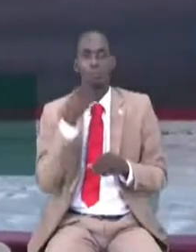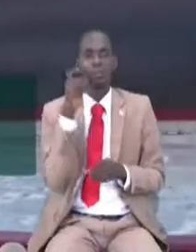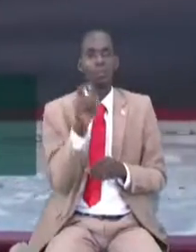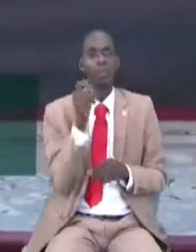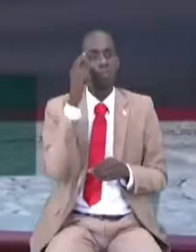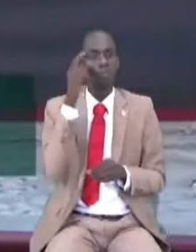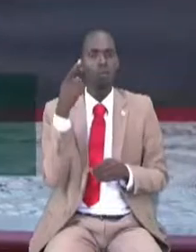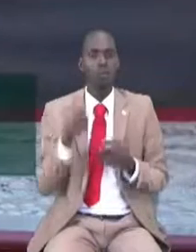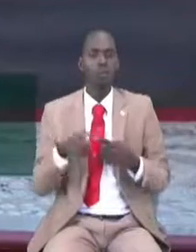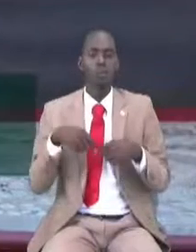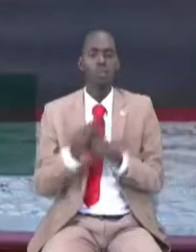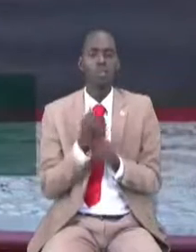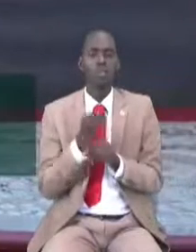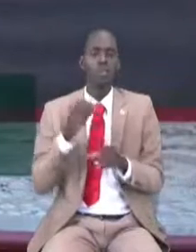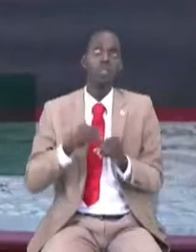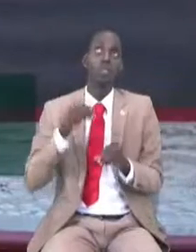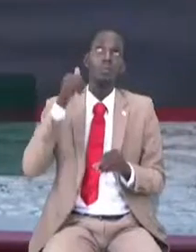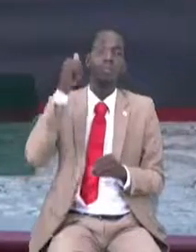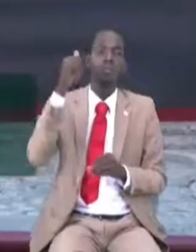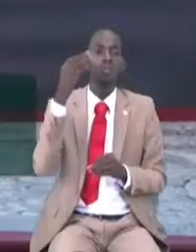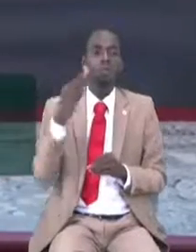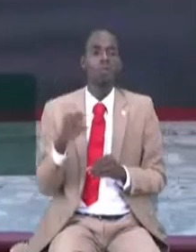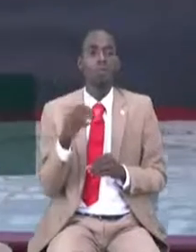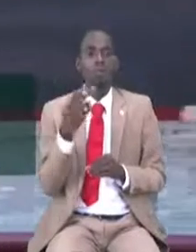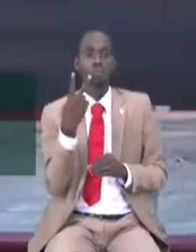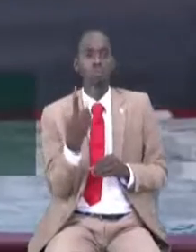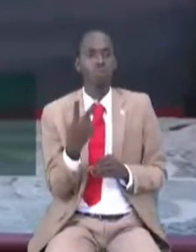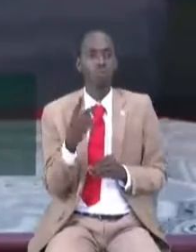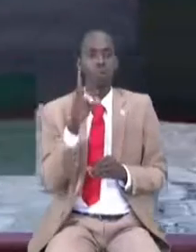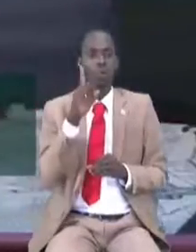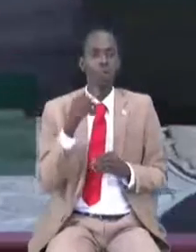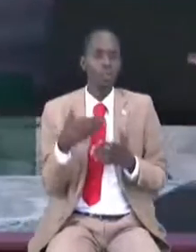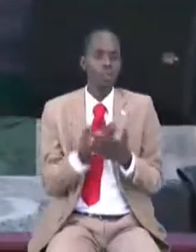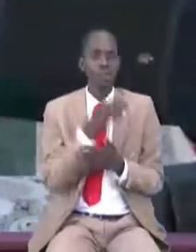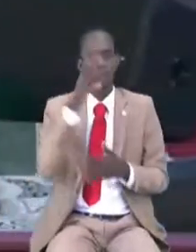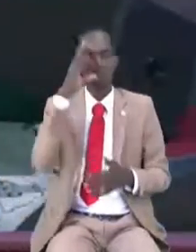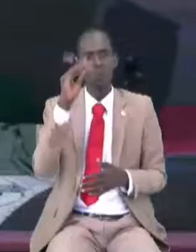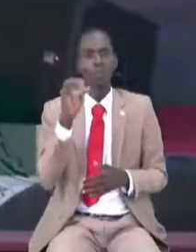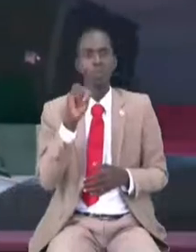en établissant la paix. Et le verset 16.